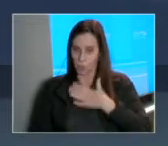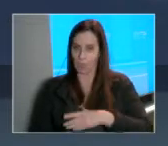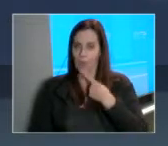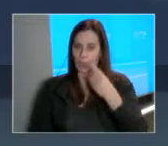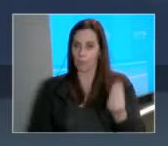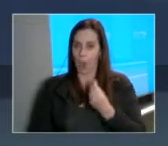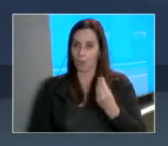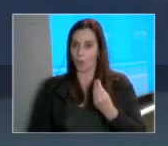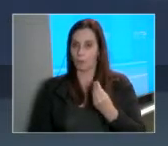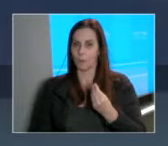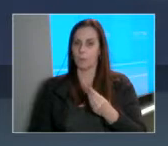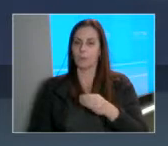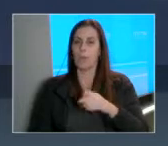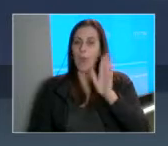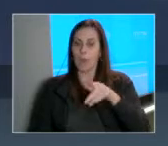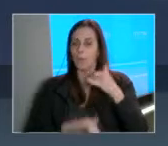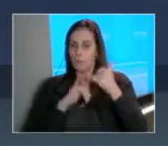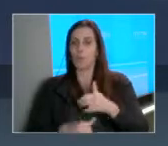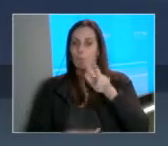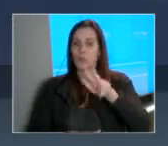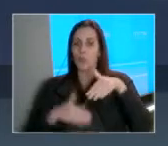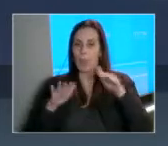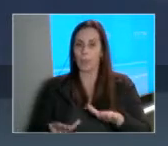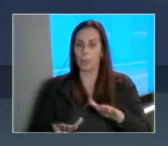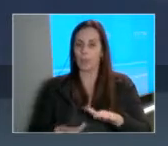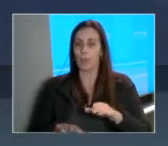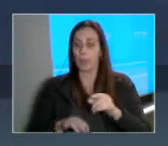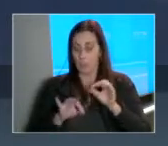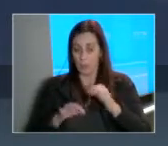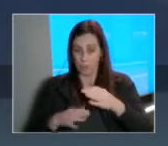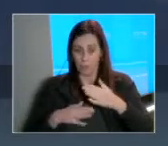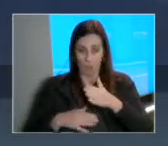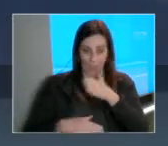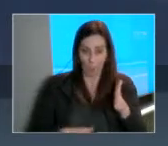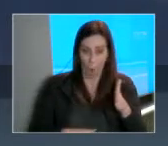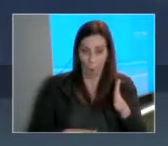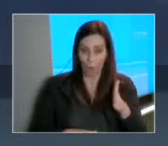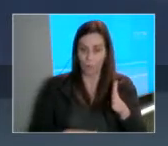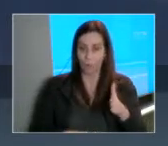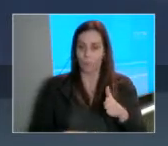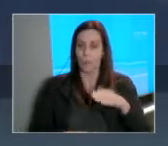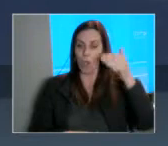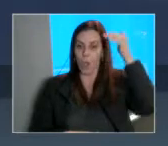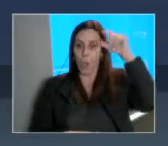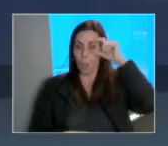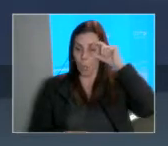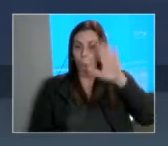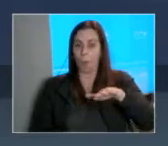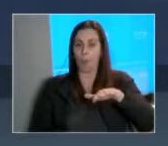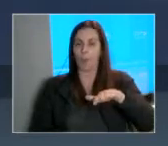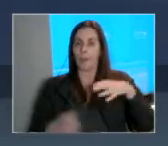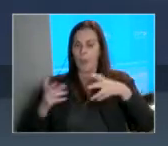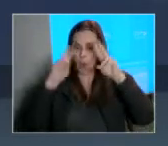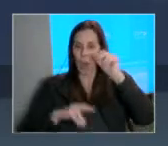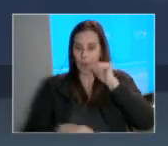שלנו. נכון. גם אם הוא הביא שלושה מנדטים מהצד שלנו, בוגי. האוזר,